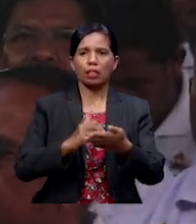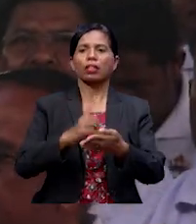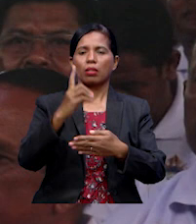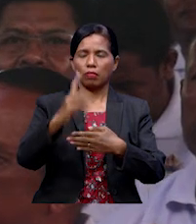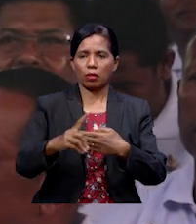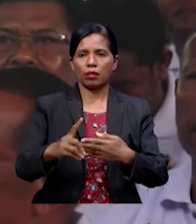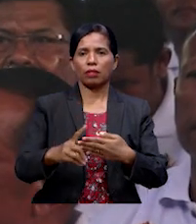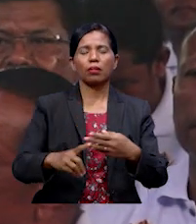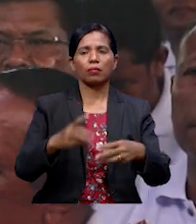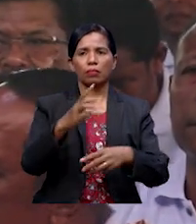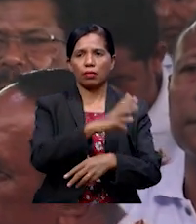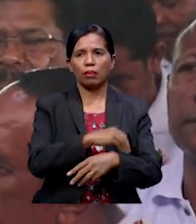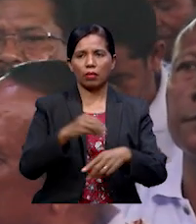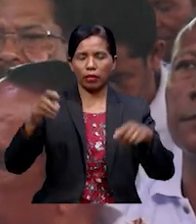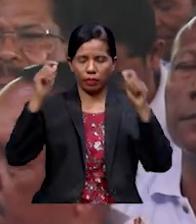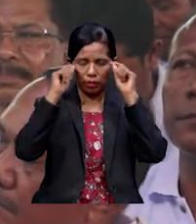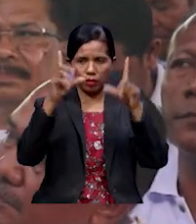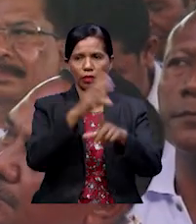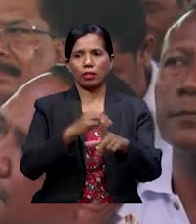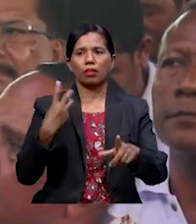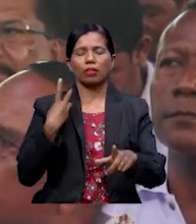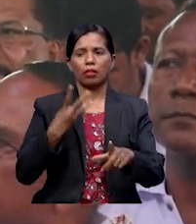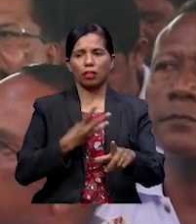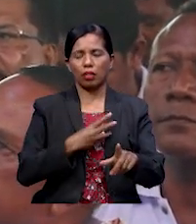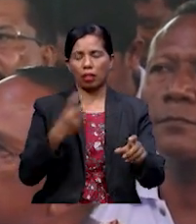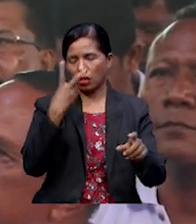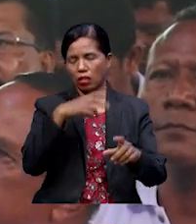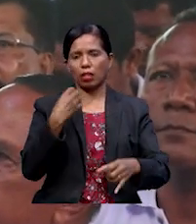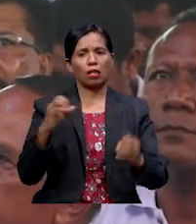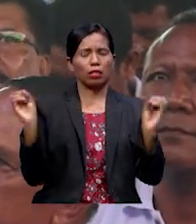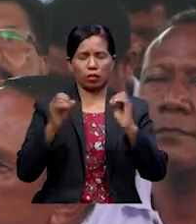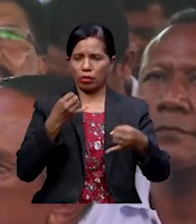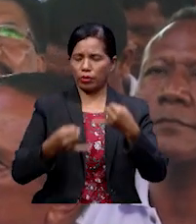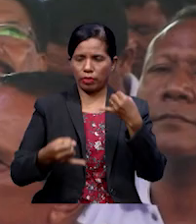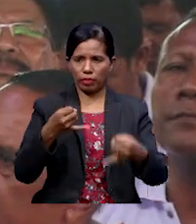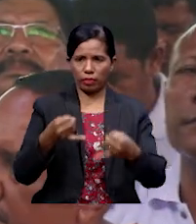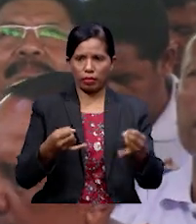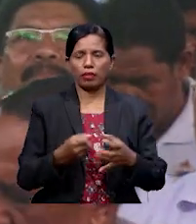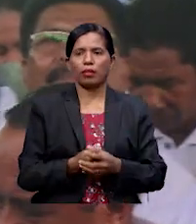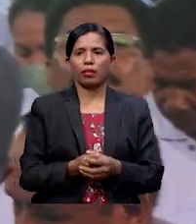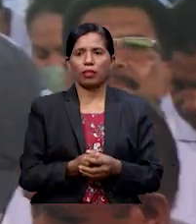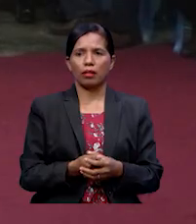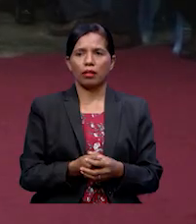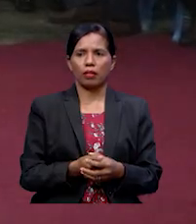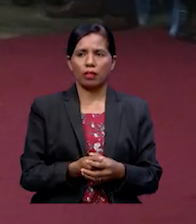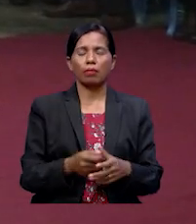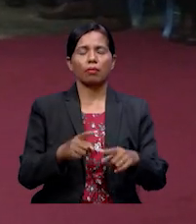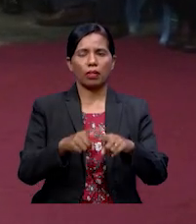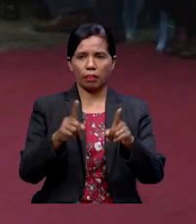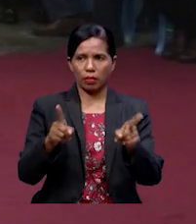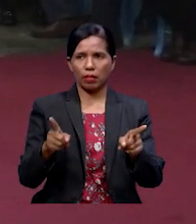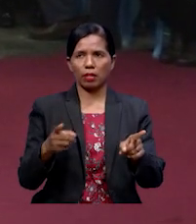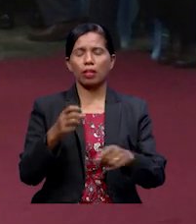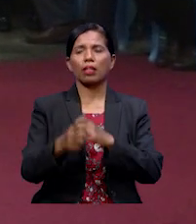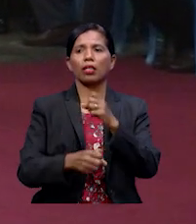mungkin tinggi dia justru tinggi dia justru bisa pusat menurut nabe pusat sila ini mas durang